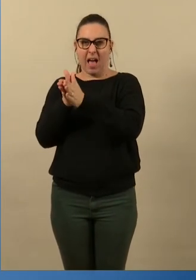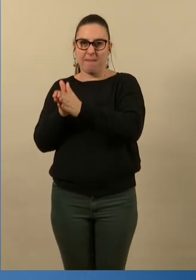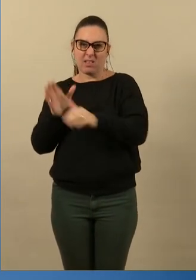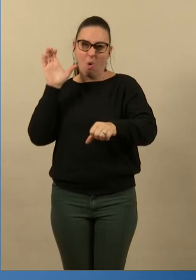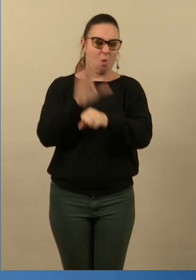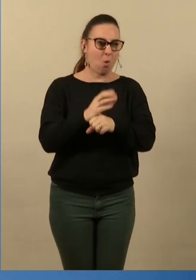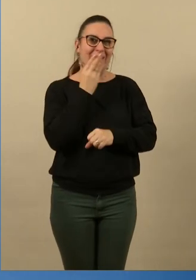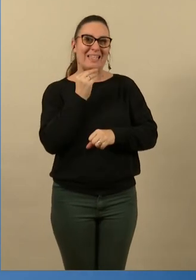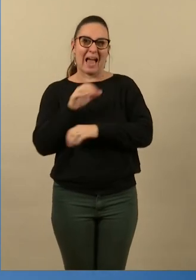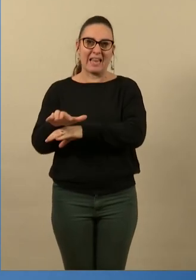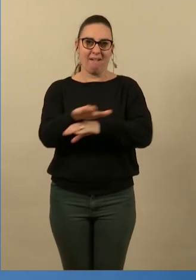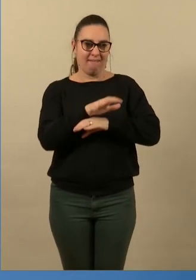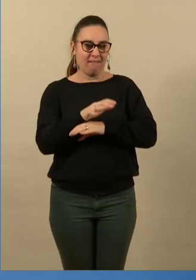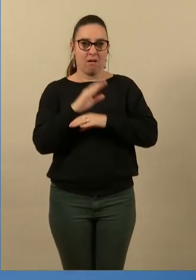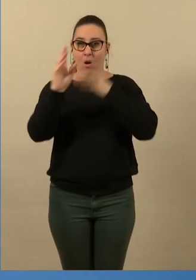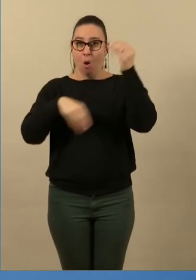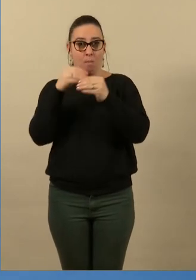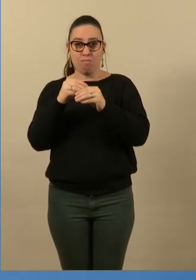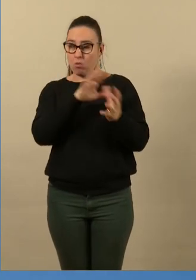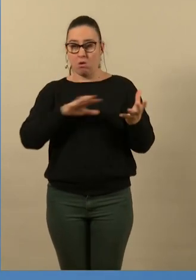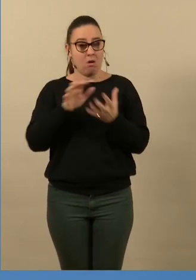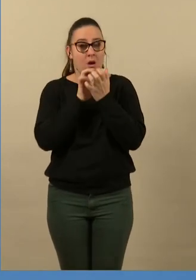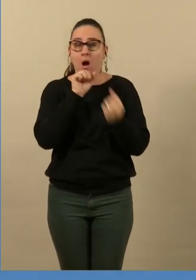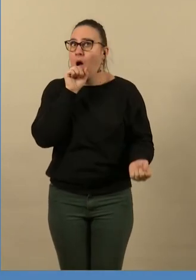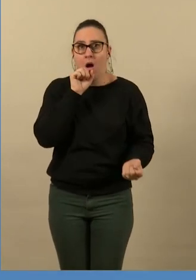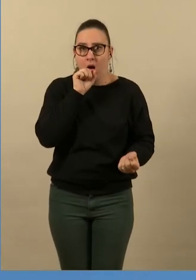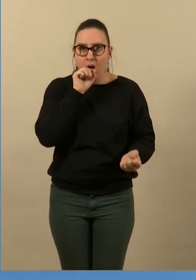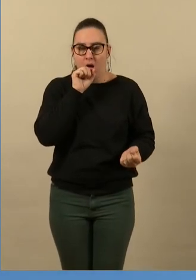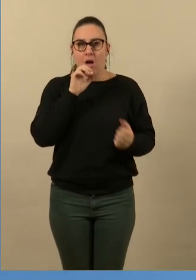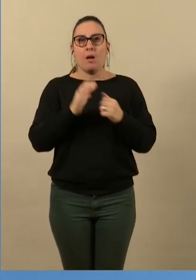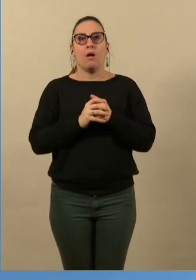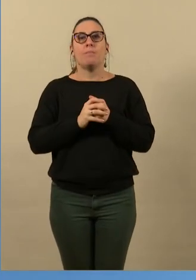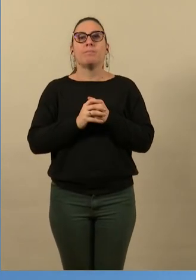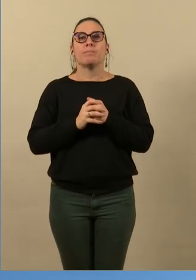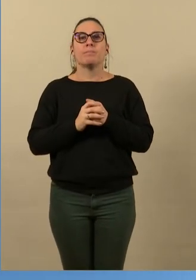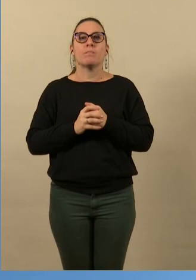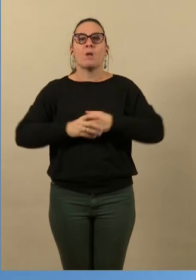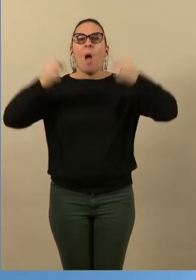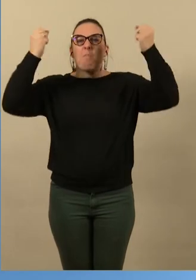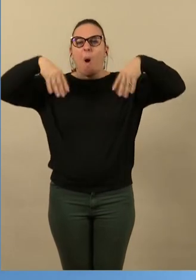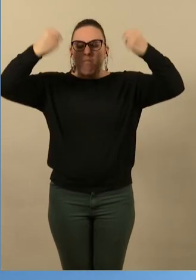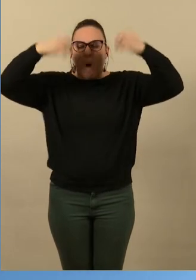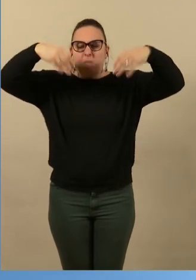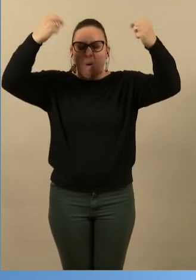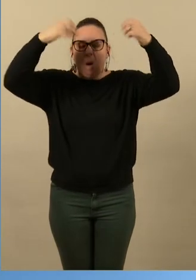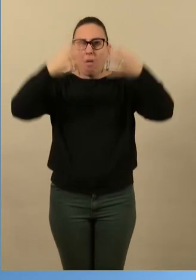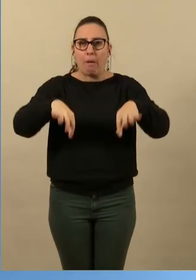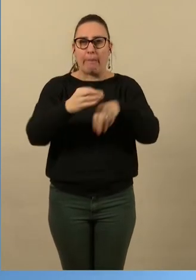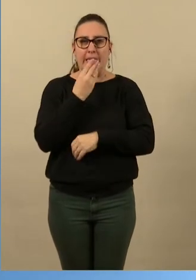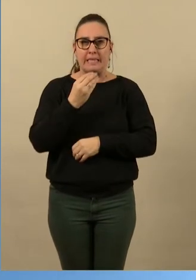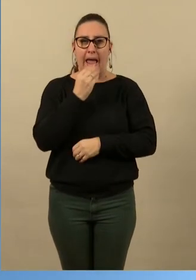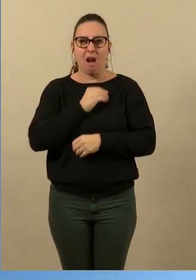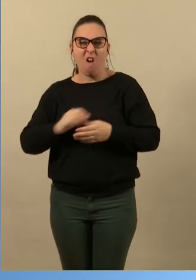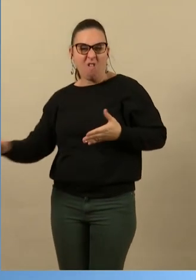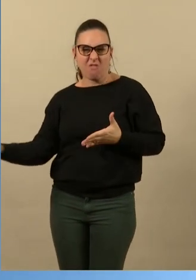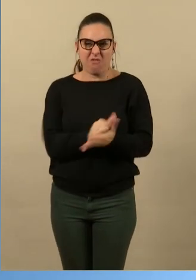israéliens a plongé le monde entier dans le plus grand effroid après le tir de plusieurs milliers de roquettes sur Israël des massacres de masse ont